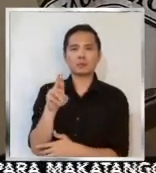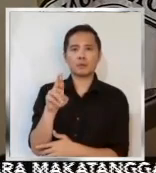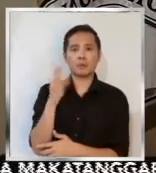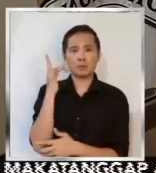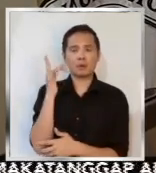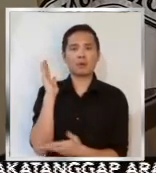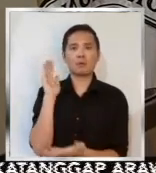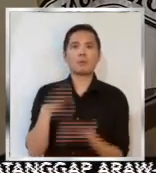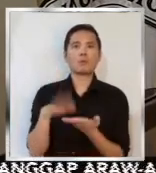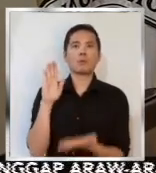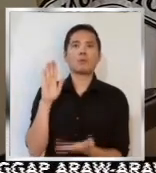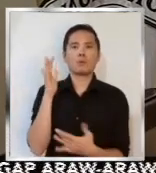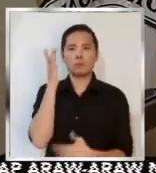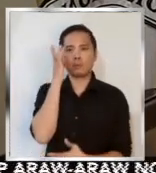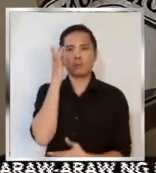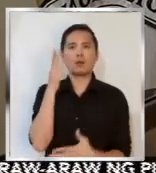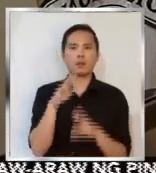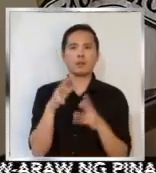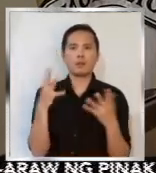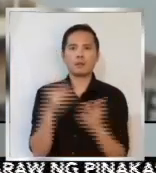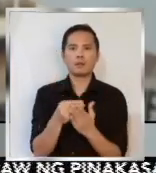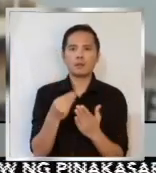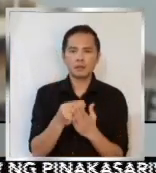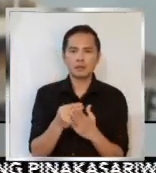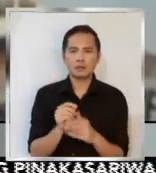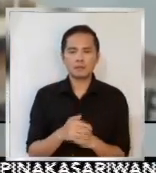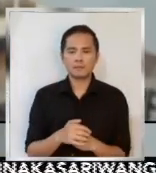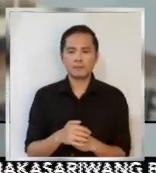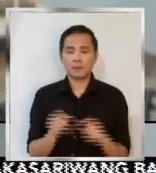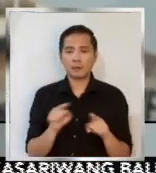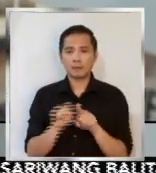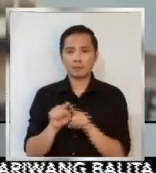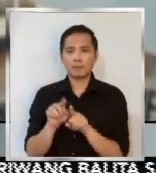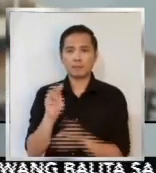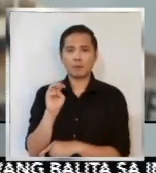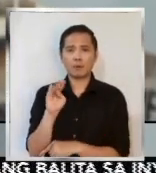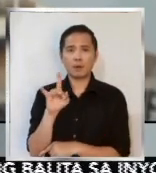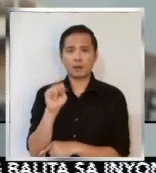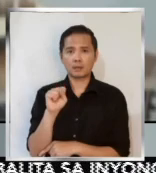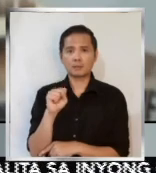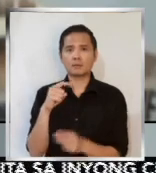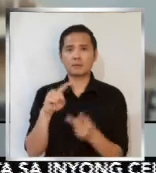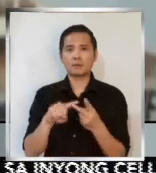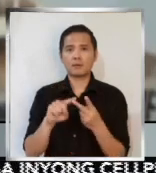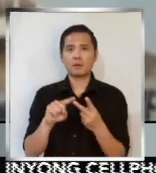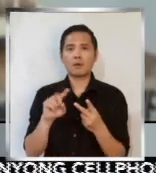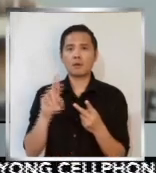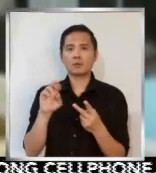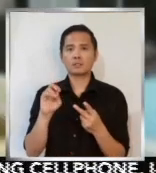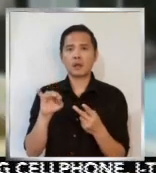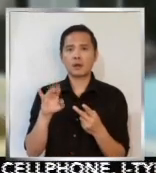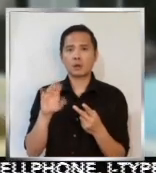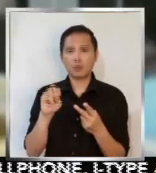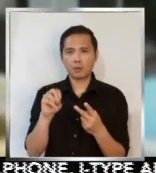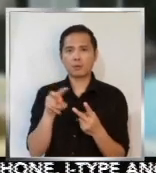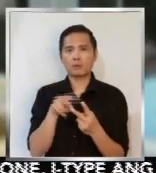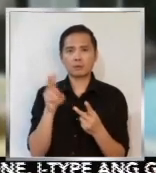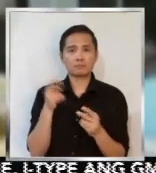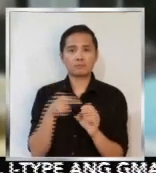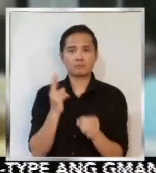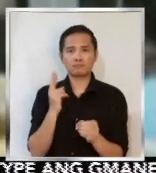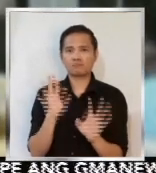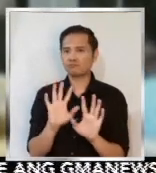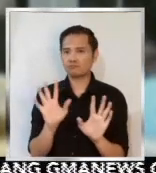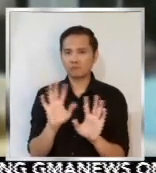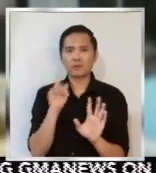daw maaapektuhan ang pagbibitiw sa pwesto ni na Morales at Legal Sector SVP Rodolfo del Rosario ang report ng Senado. Hindi man sila masampahan